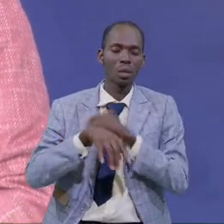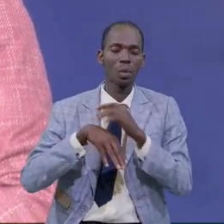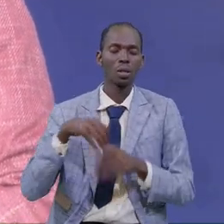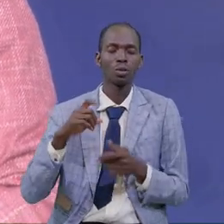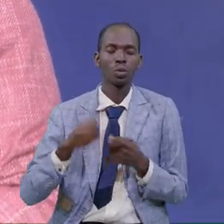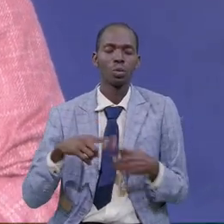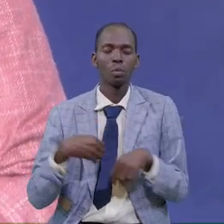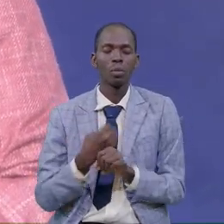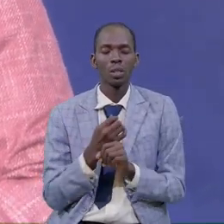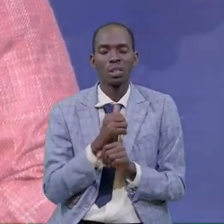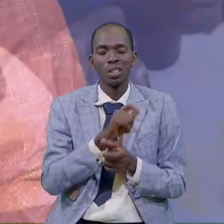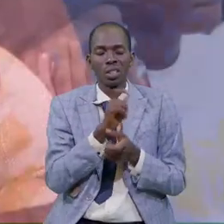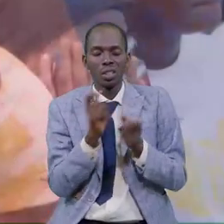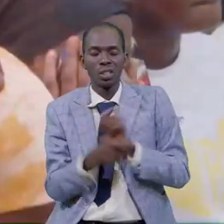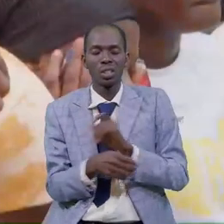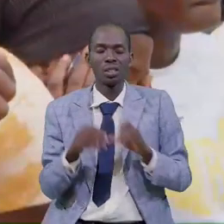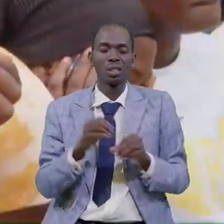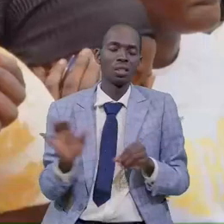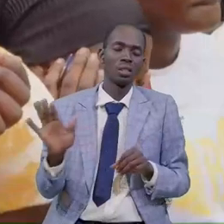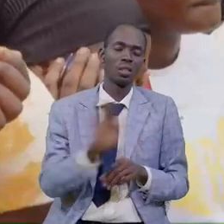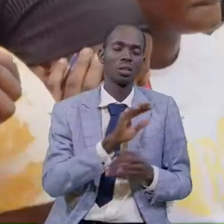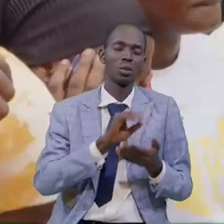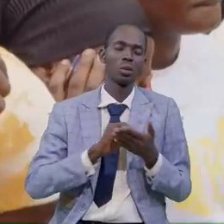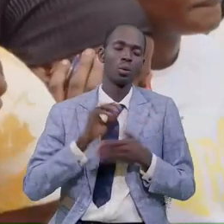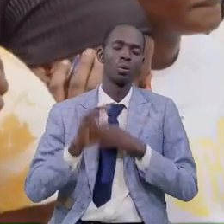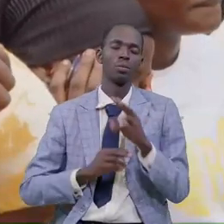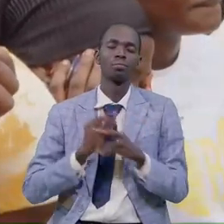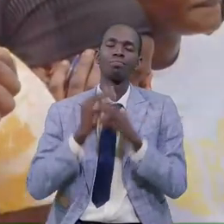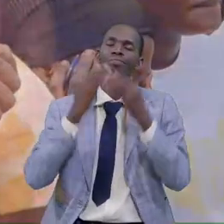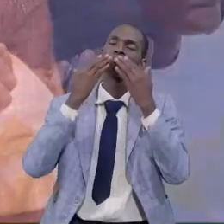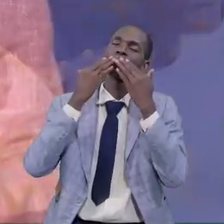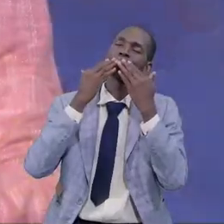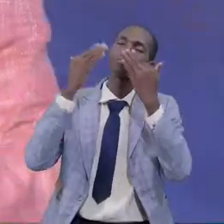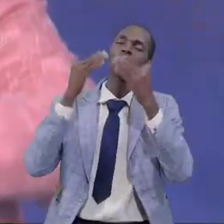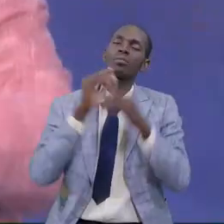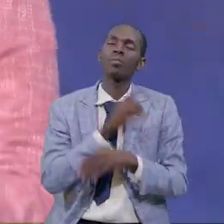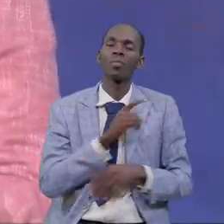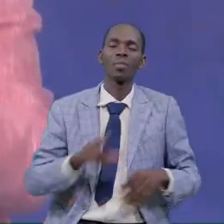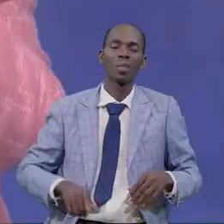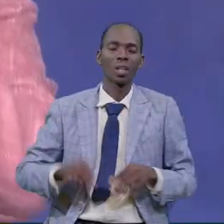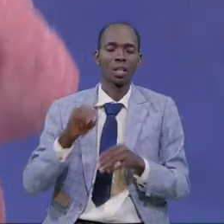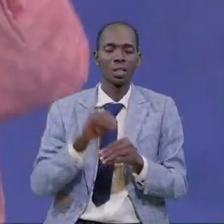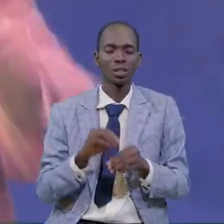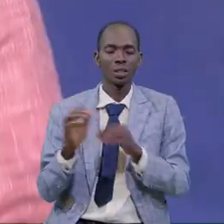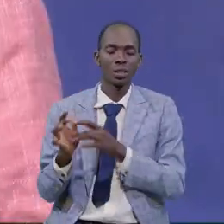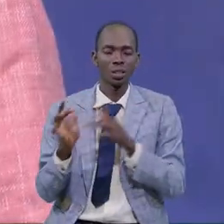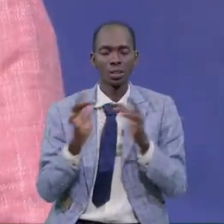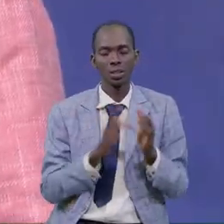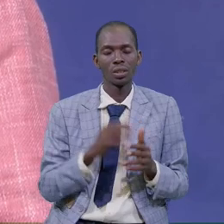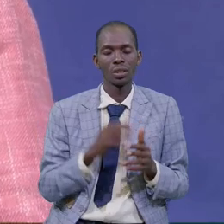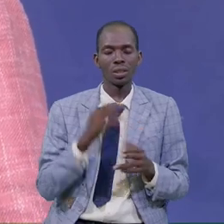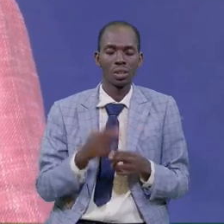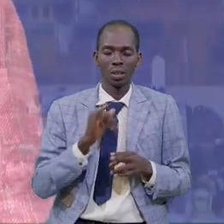des changements dans leur monde. Merci, Seigneur. Au nom de Jésus, j'ai prié.